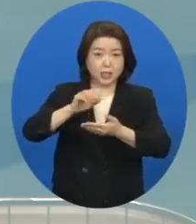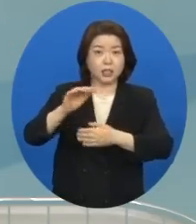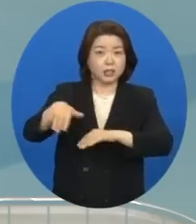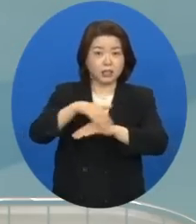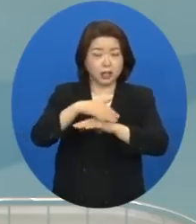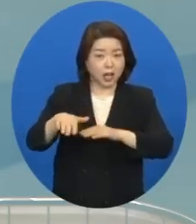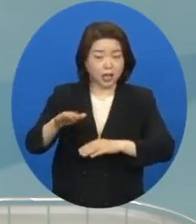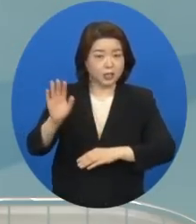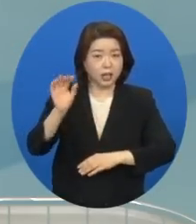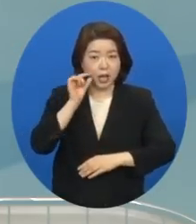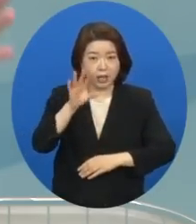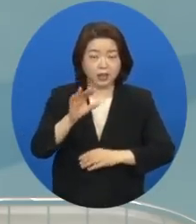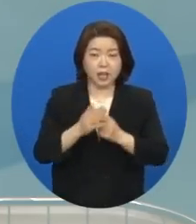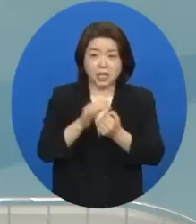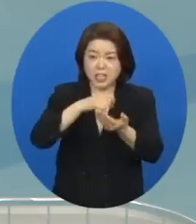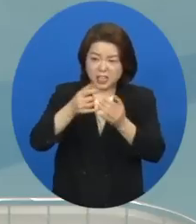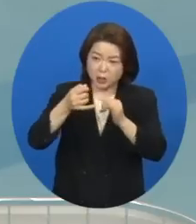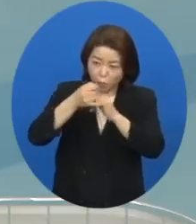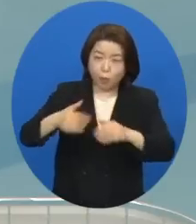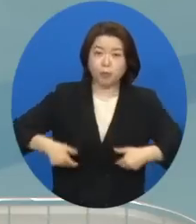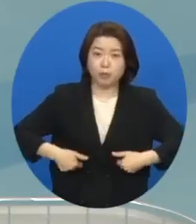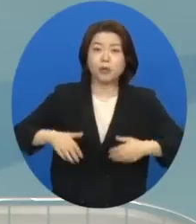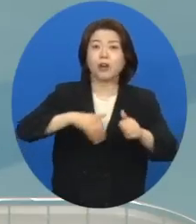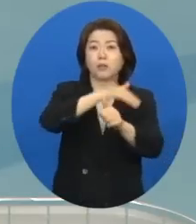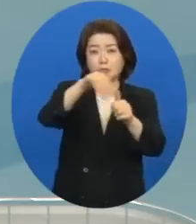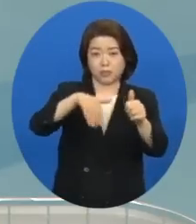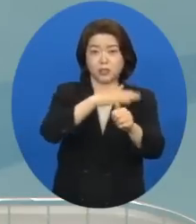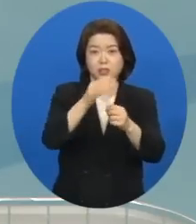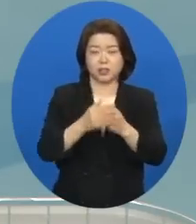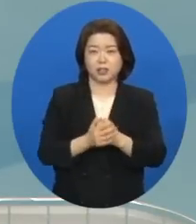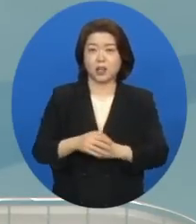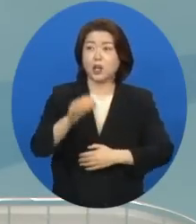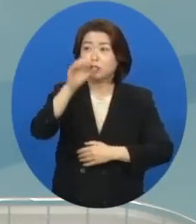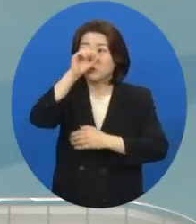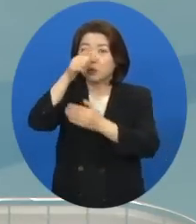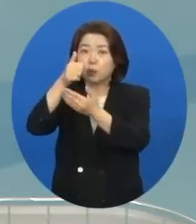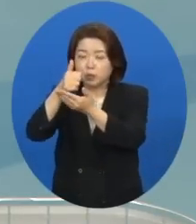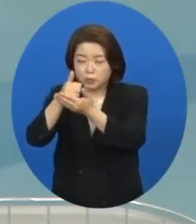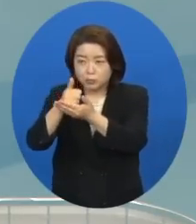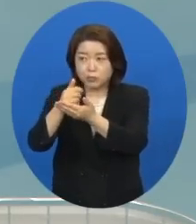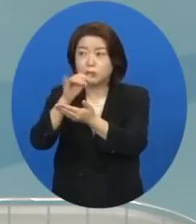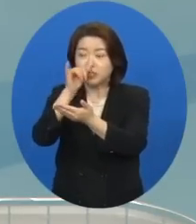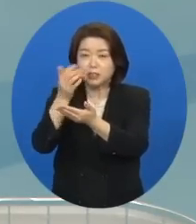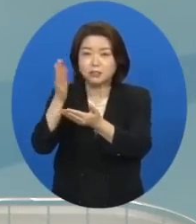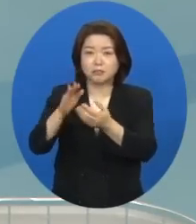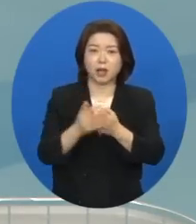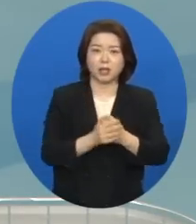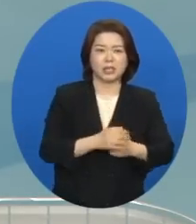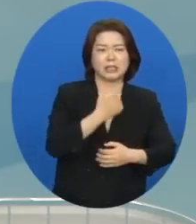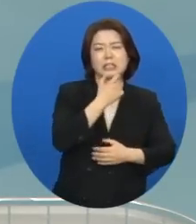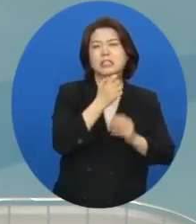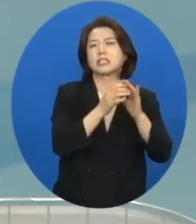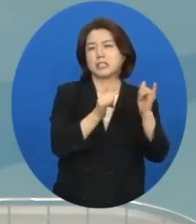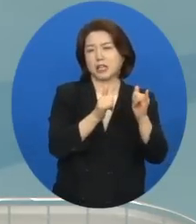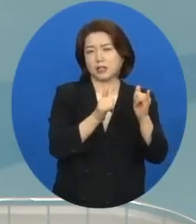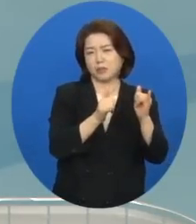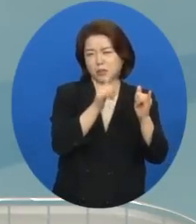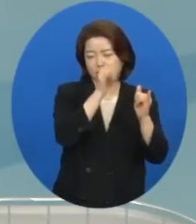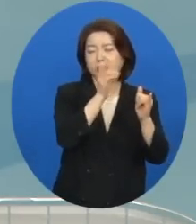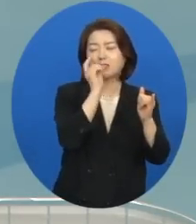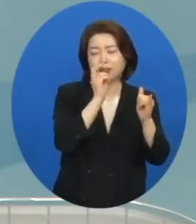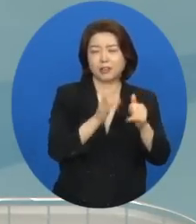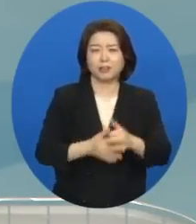없다. 뭐 이런 분위기까지 막 될 정도. 좋으신 분은 또 좋으시겠지만 싫은 사람은 또 싫으실